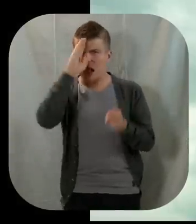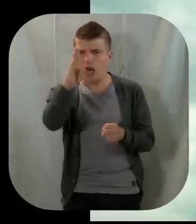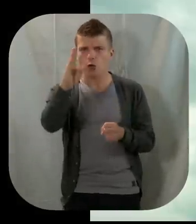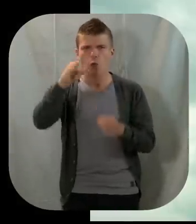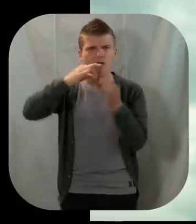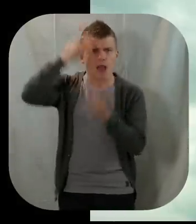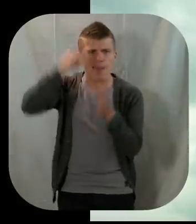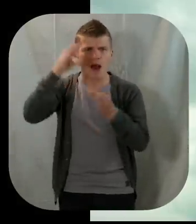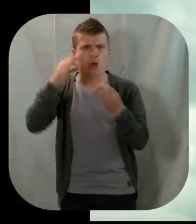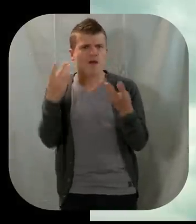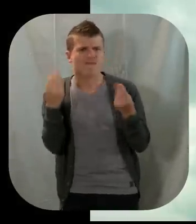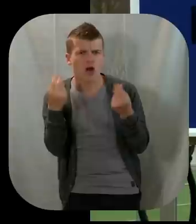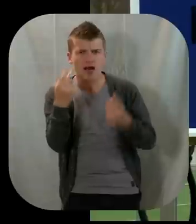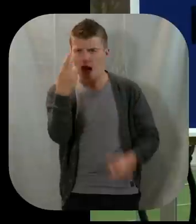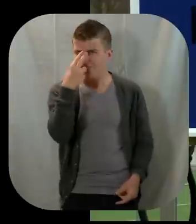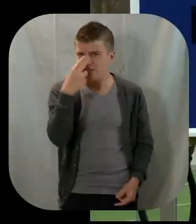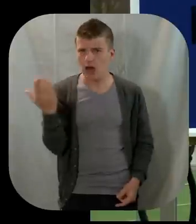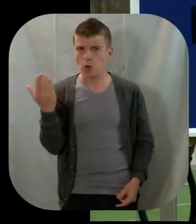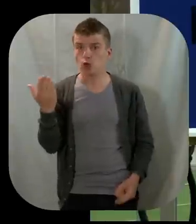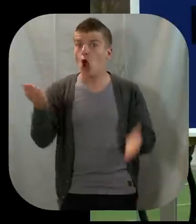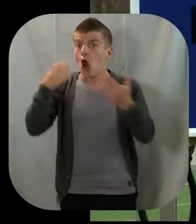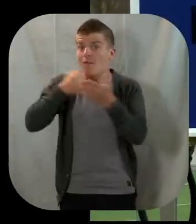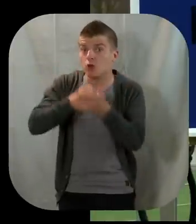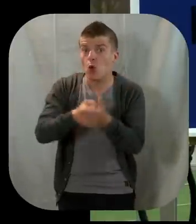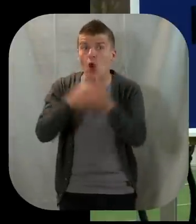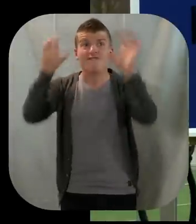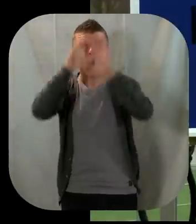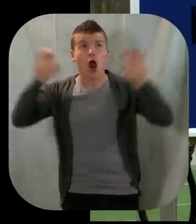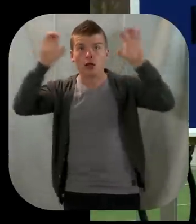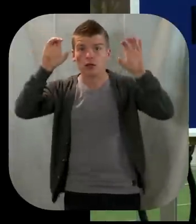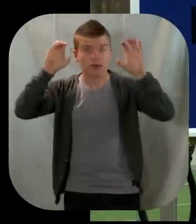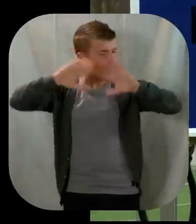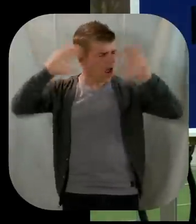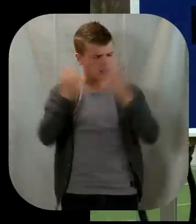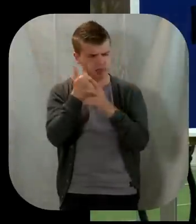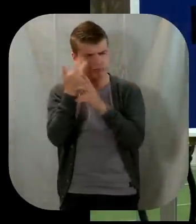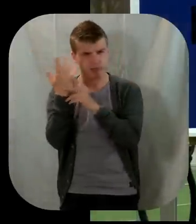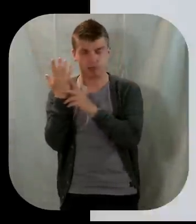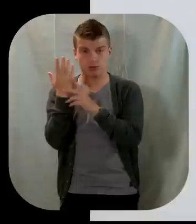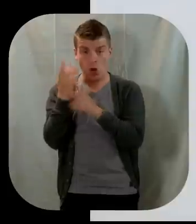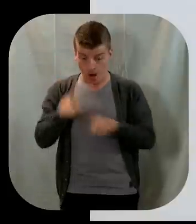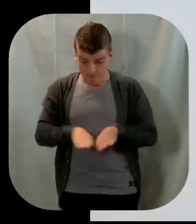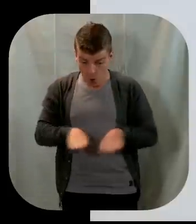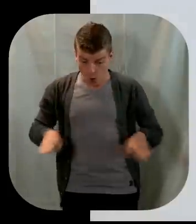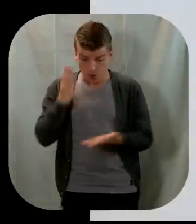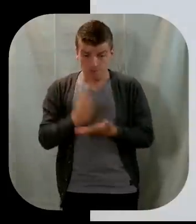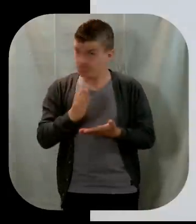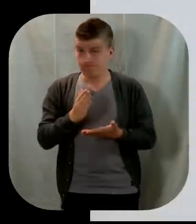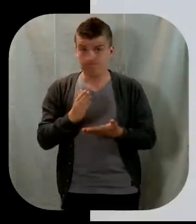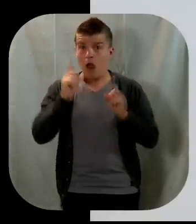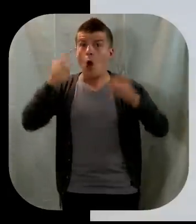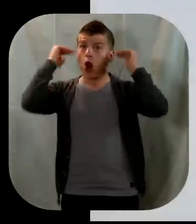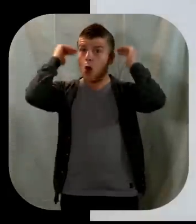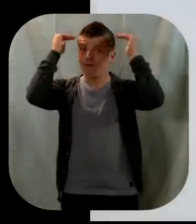und Feuchtigkeit, Luftdruck, Wolkenröhe, alles Mögliche. Nicht nur am Boden, auch in der Luft.